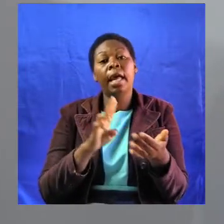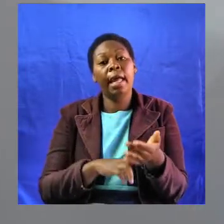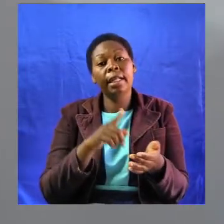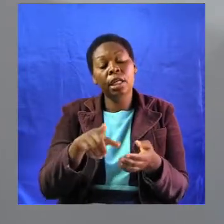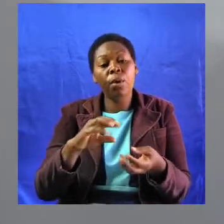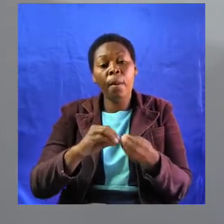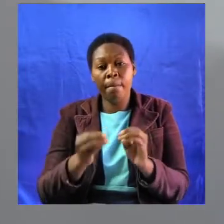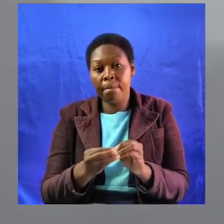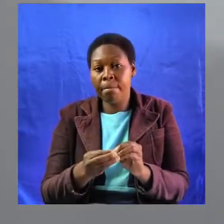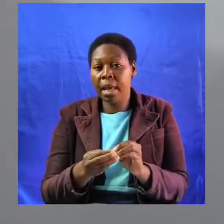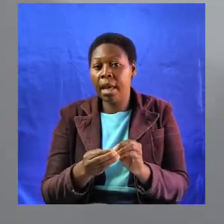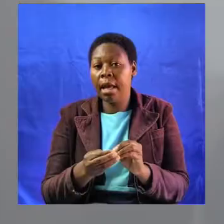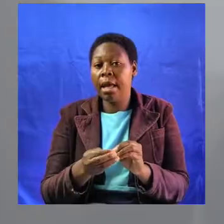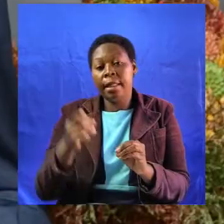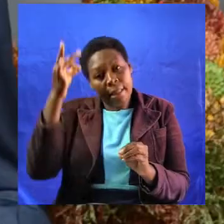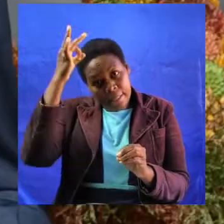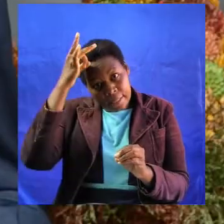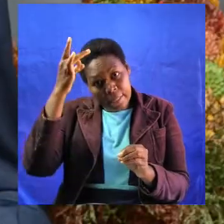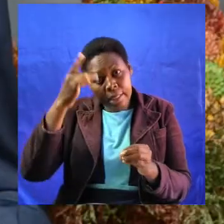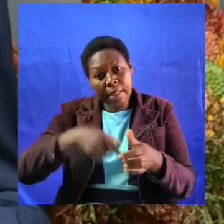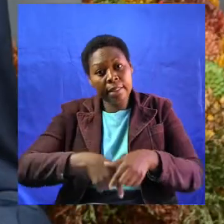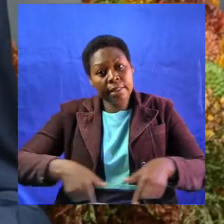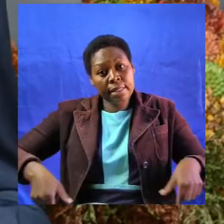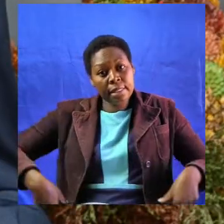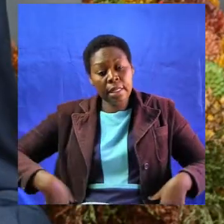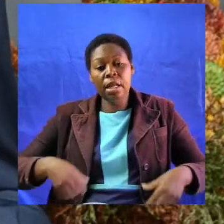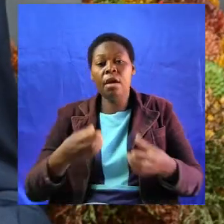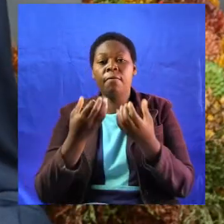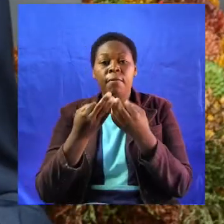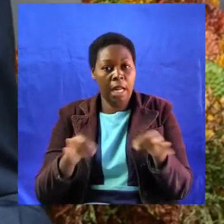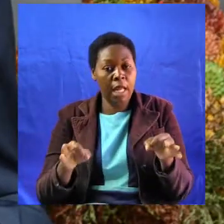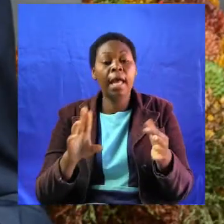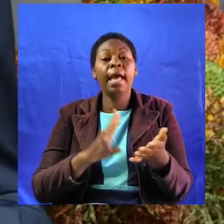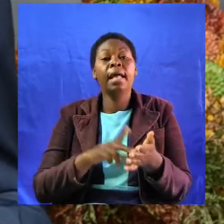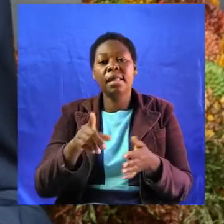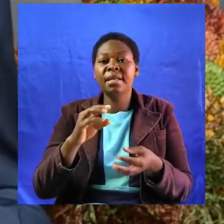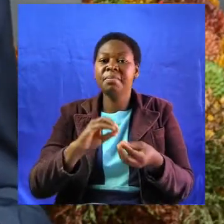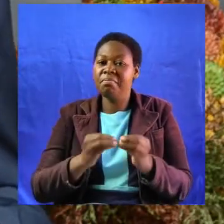kuti zvuno zvemadzimambo zvisununguke. Chakaitika ndechekuti musi iwoyo